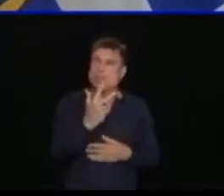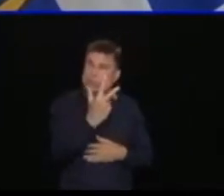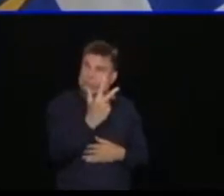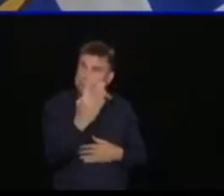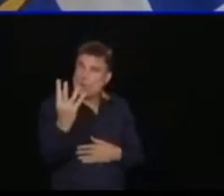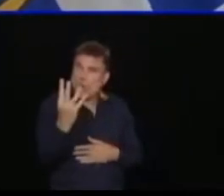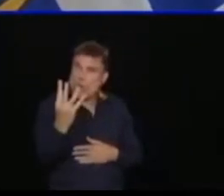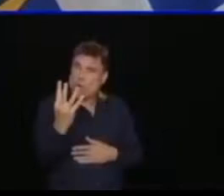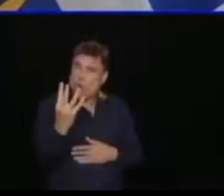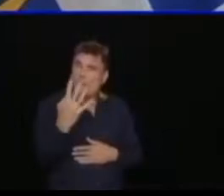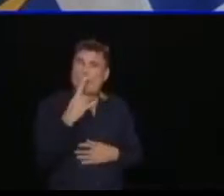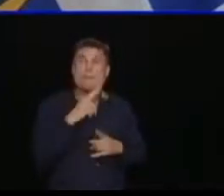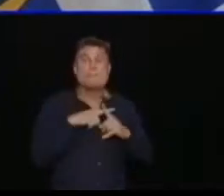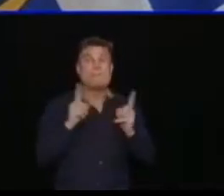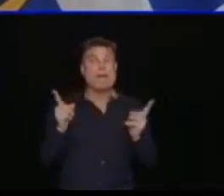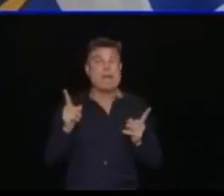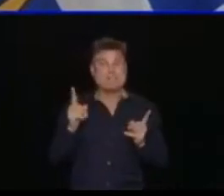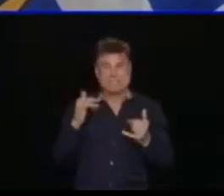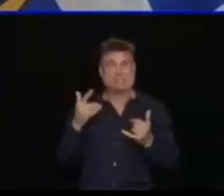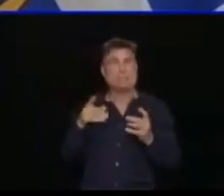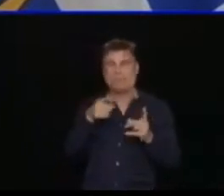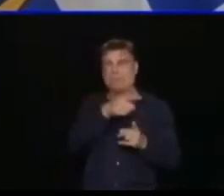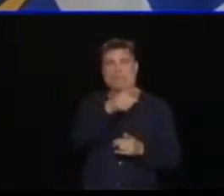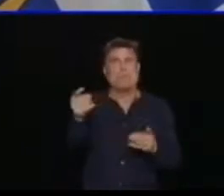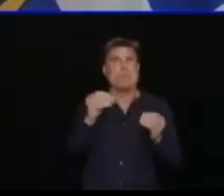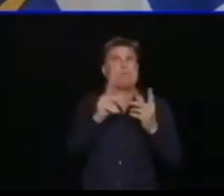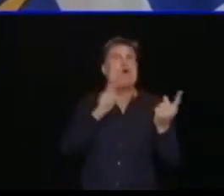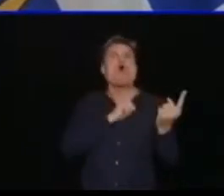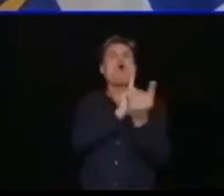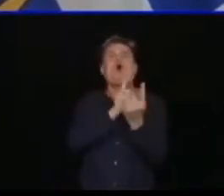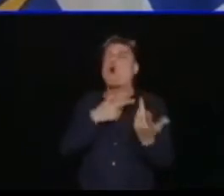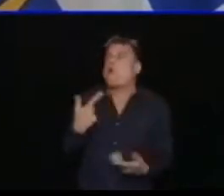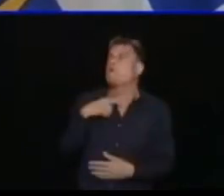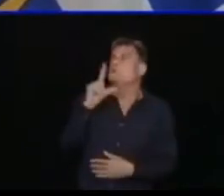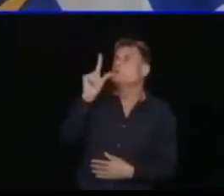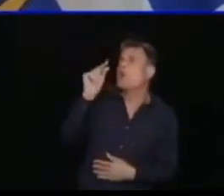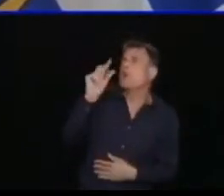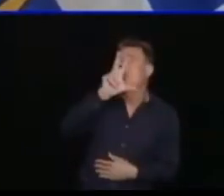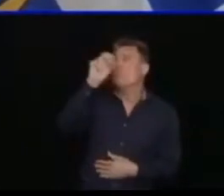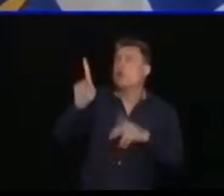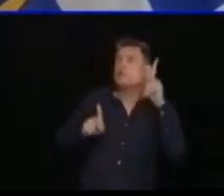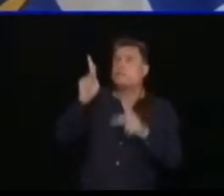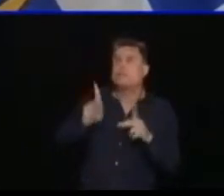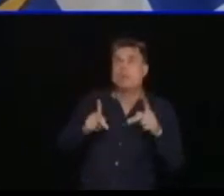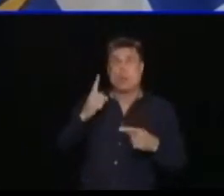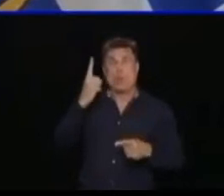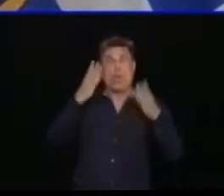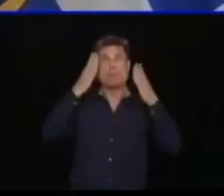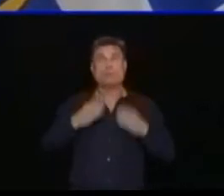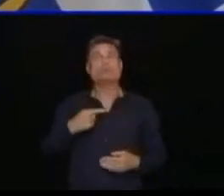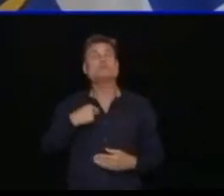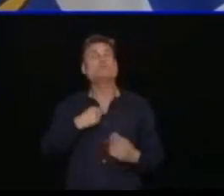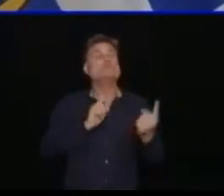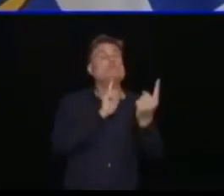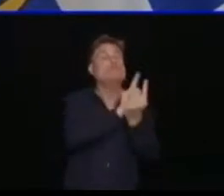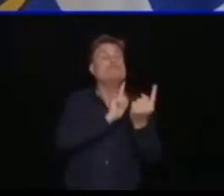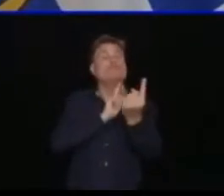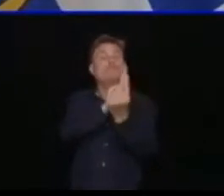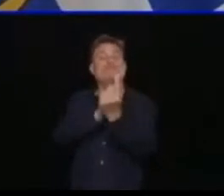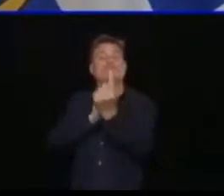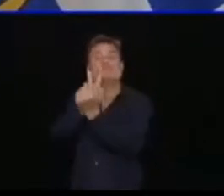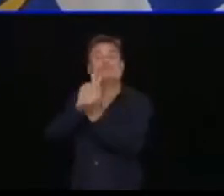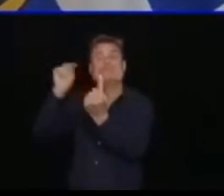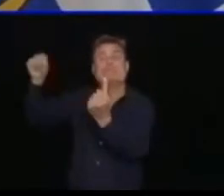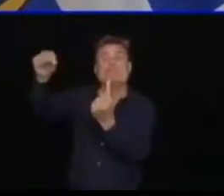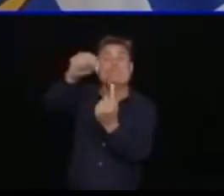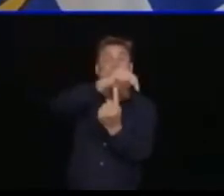lives, and that means we have to be cautious. 所以 And 他说 we 我们为了 need to 自己 take 活 those 下去我们 precautions, and if 必 we 须 are 就 somebody 是 who's 小 been 心谨慎 exposed, 如果 then we